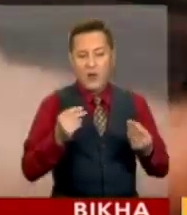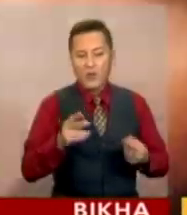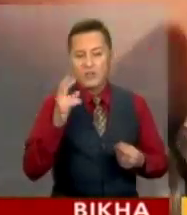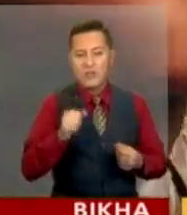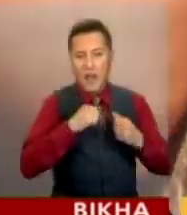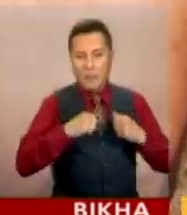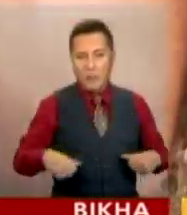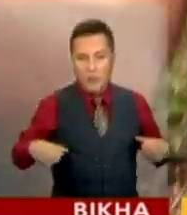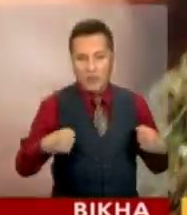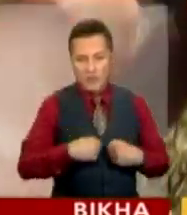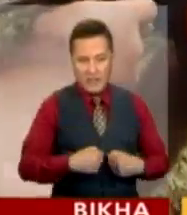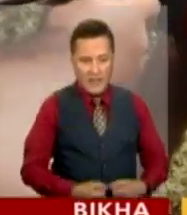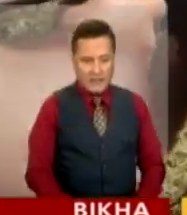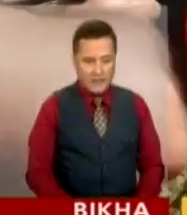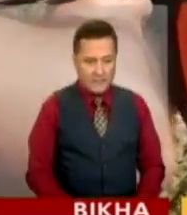бронежилет.